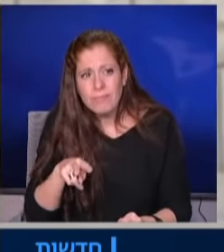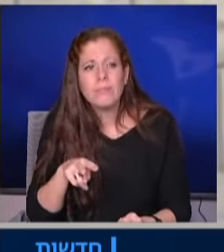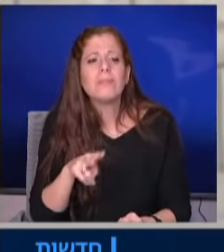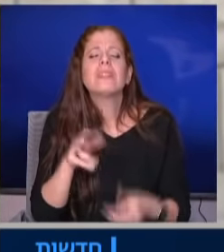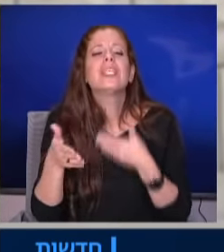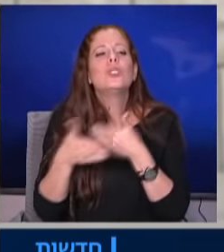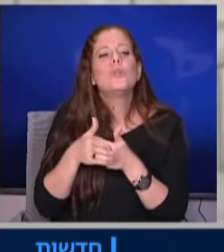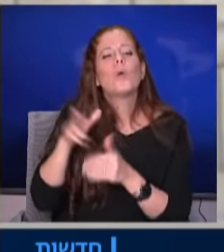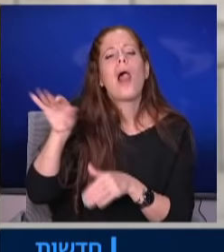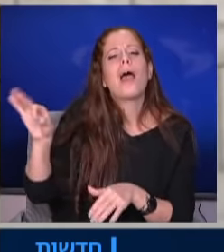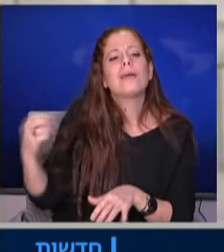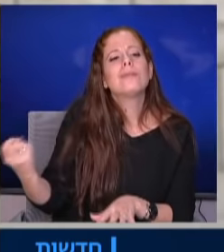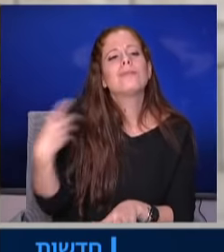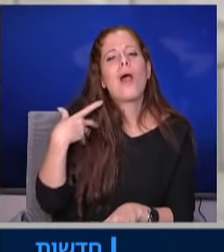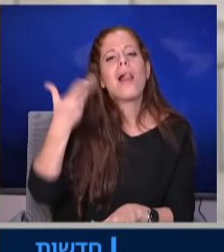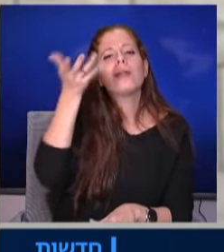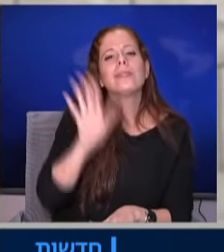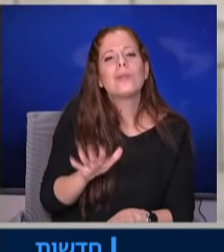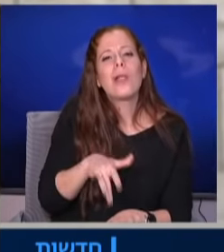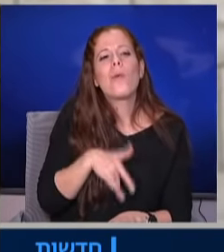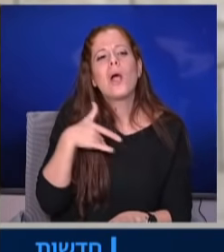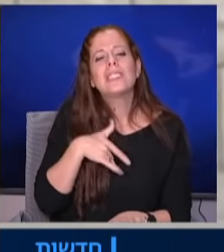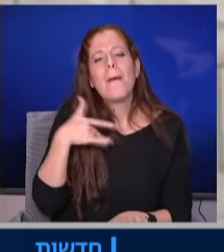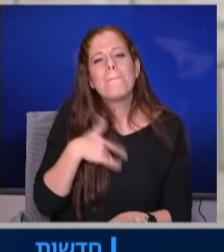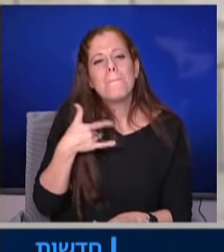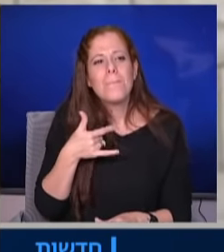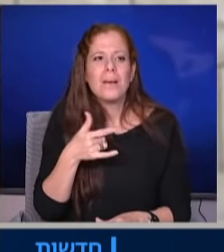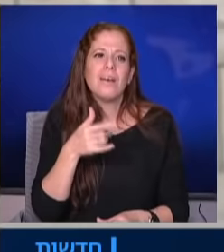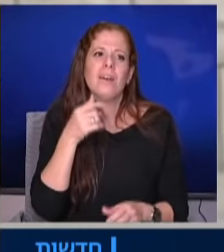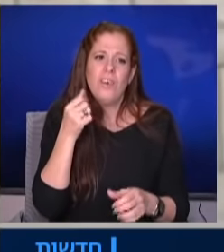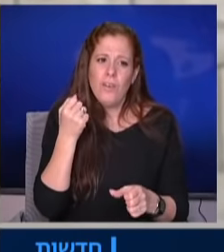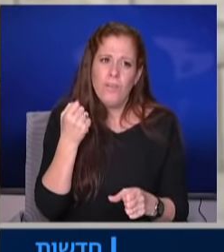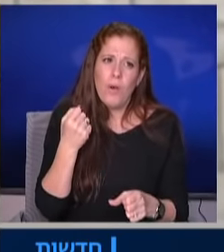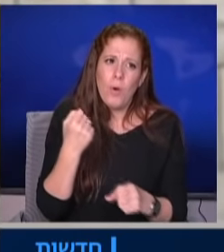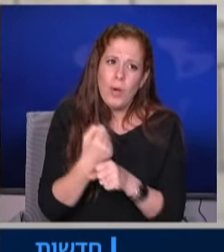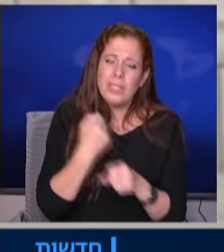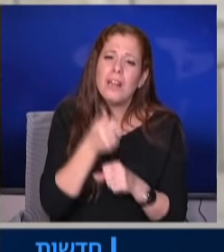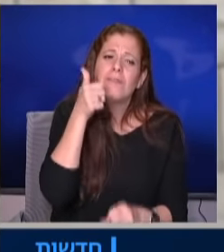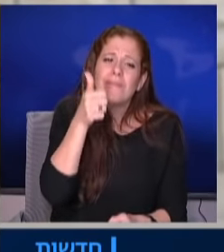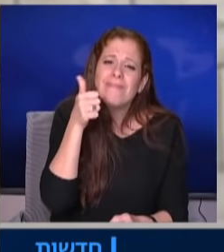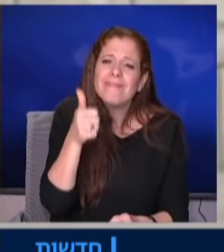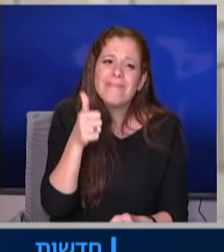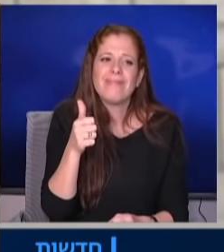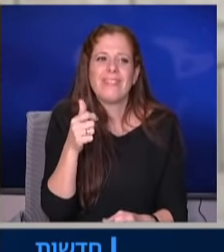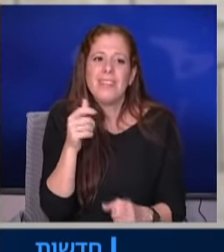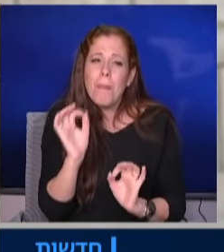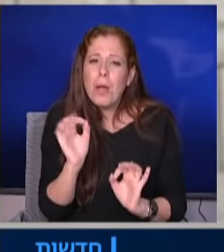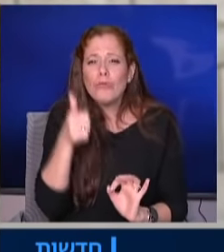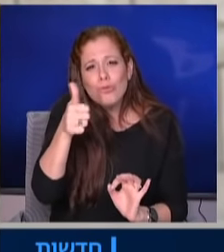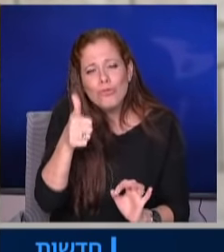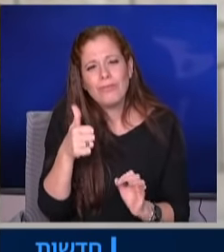لي فيديو مرت اخوي على الواتساب وهو بيقول لي هيك بيقول لي هيك بيعطيني لايك